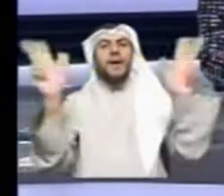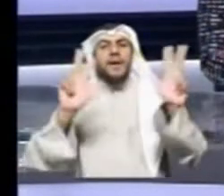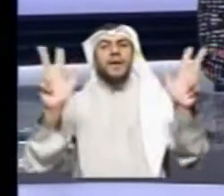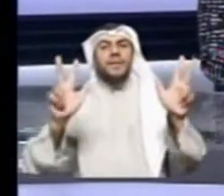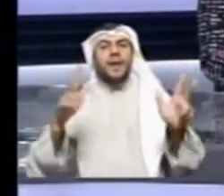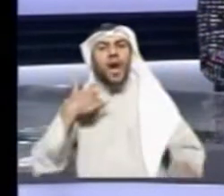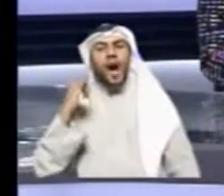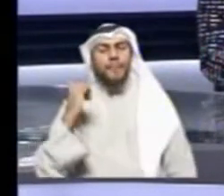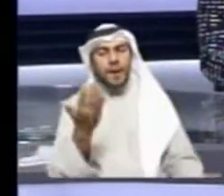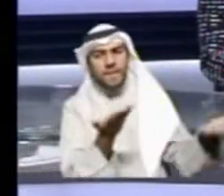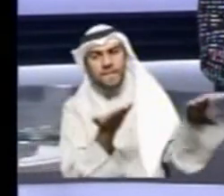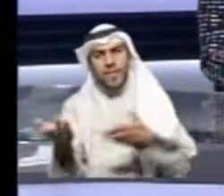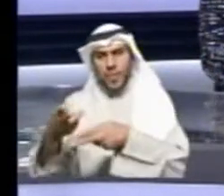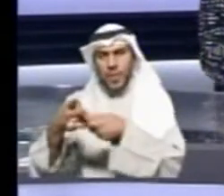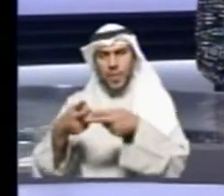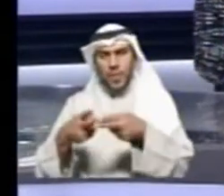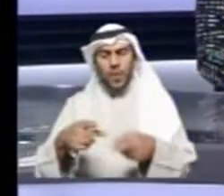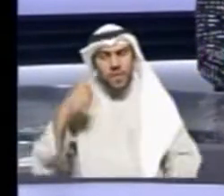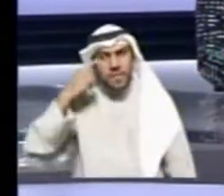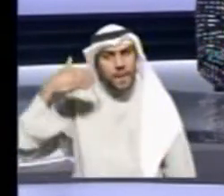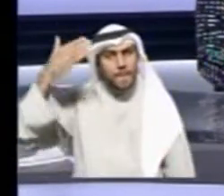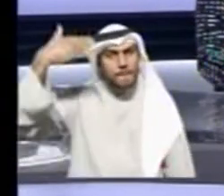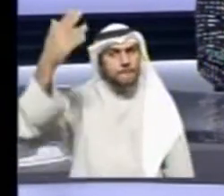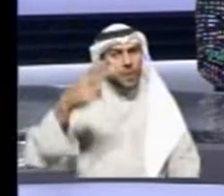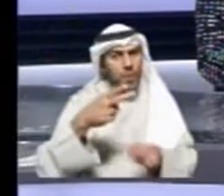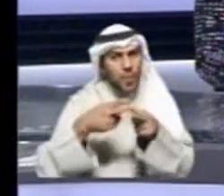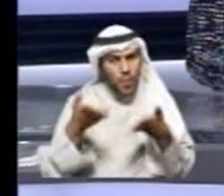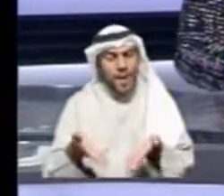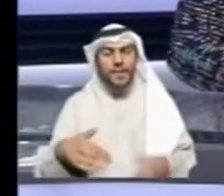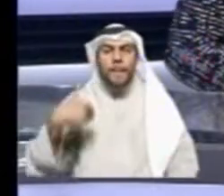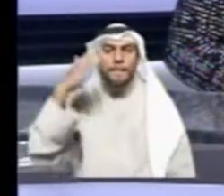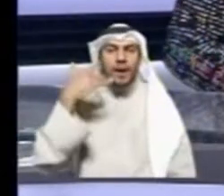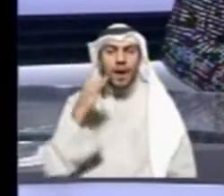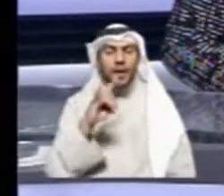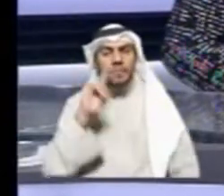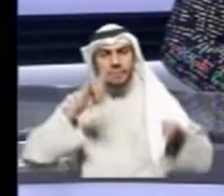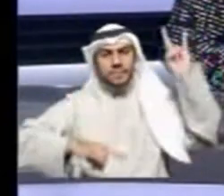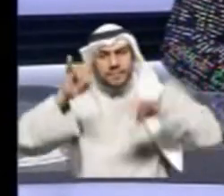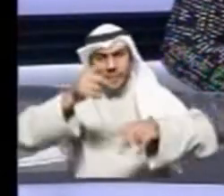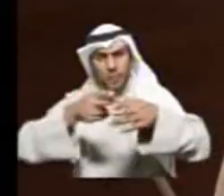والتسويق بمشاركة إعلاميين وفنانين مبدعين من الكويت والدول العربية.